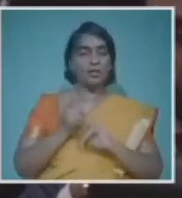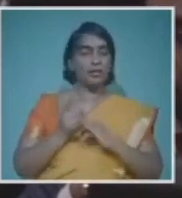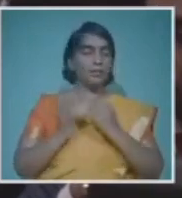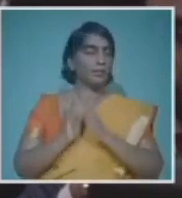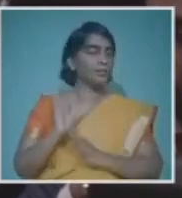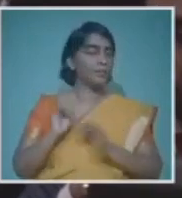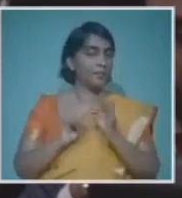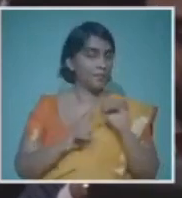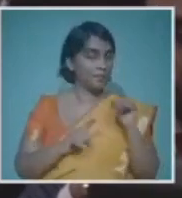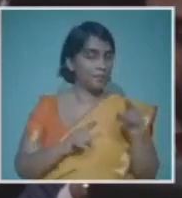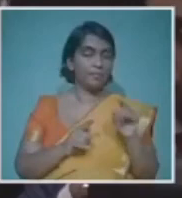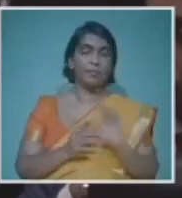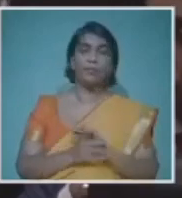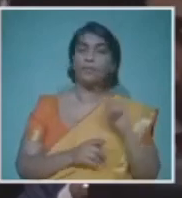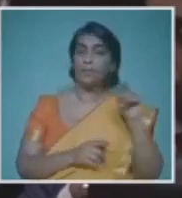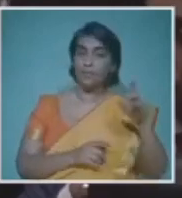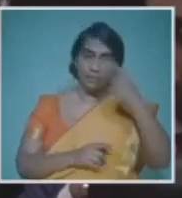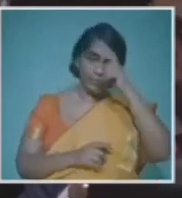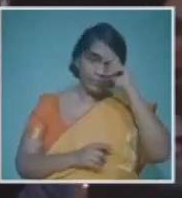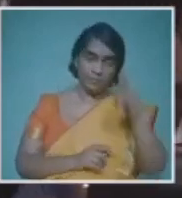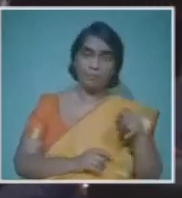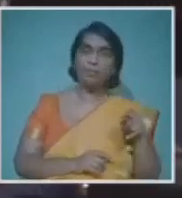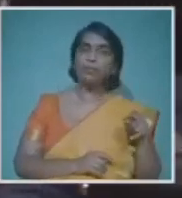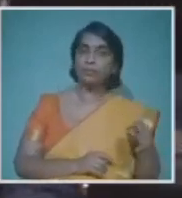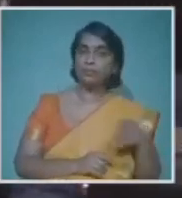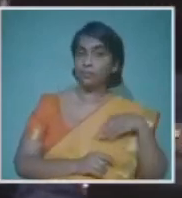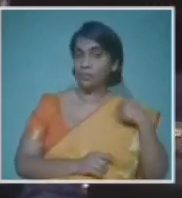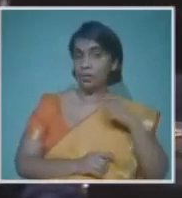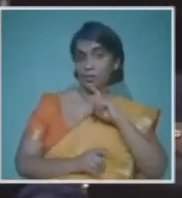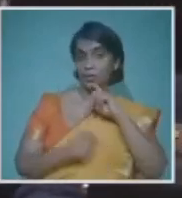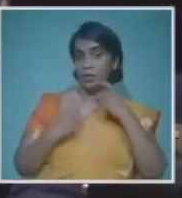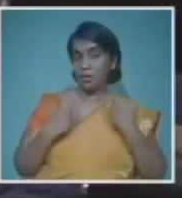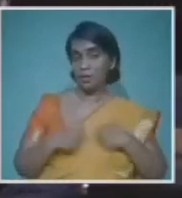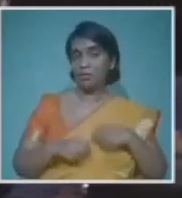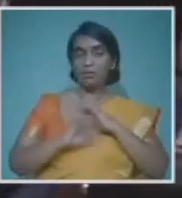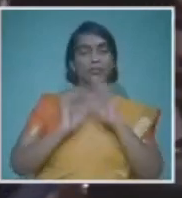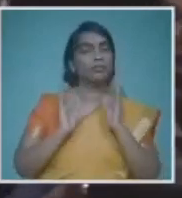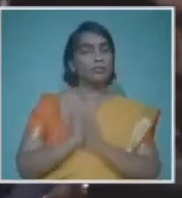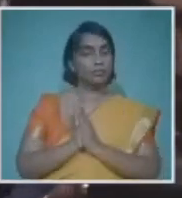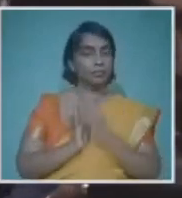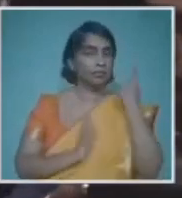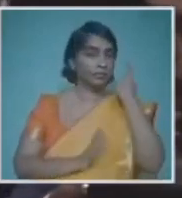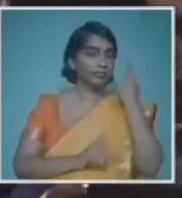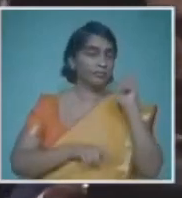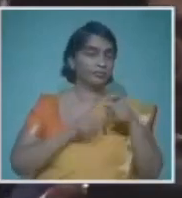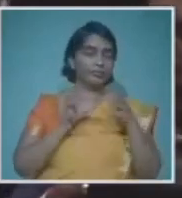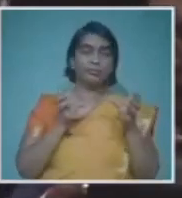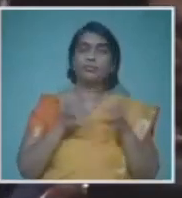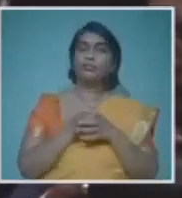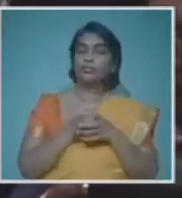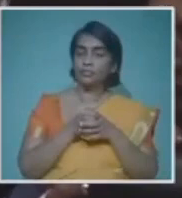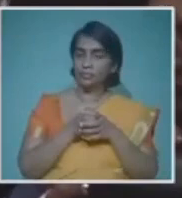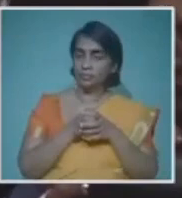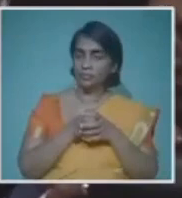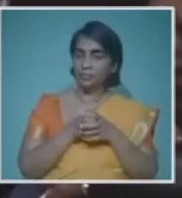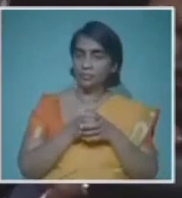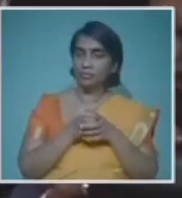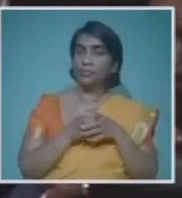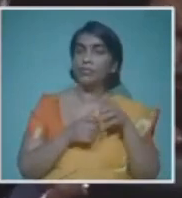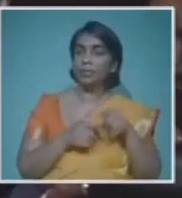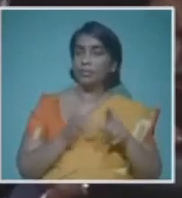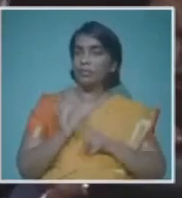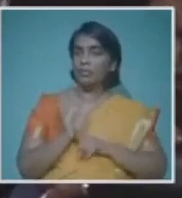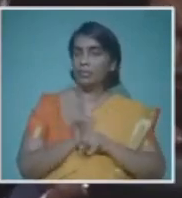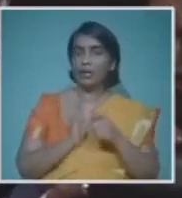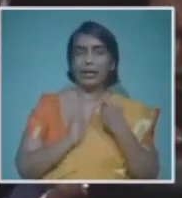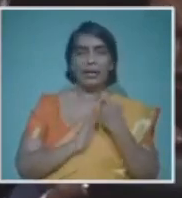මැතිතුමා, එතුමා ජ්‍යෙෂ්ඨ නීතිඥවරුන් ඇතුළු විශේෂඥ කණ්ඩායම් ගණනාවක් පත් කරලා මේ යල්පැන